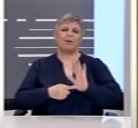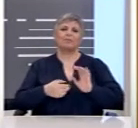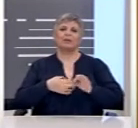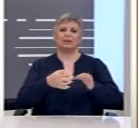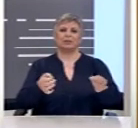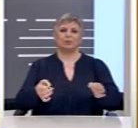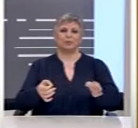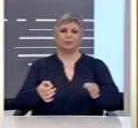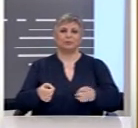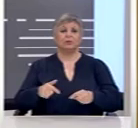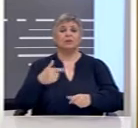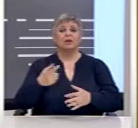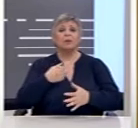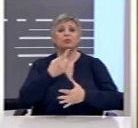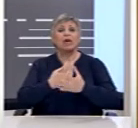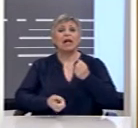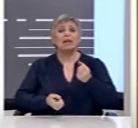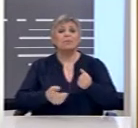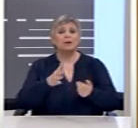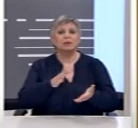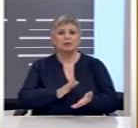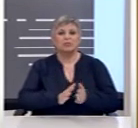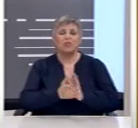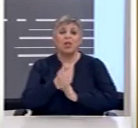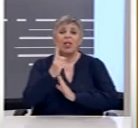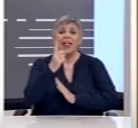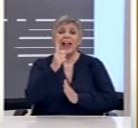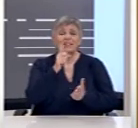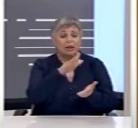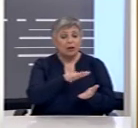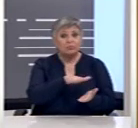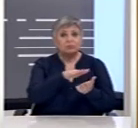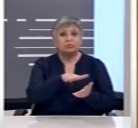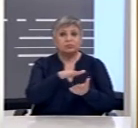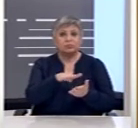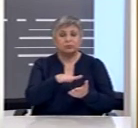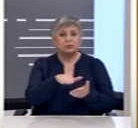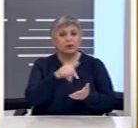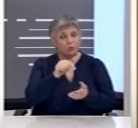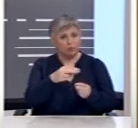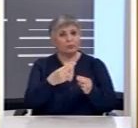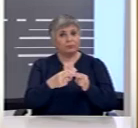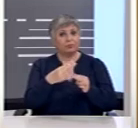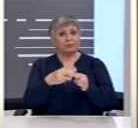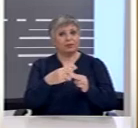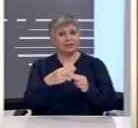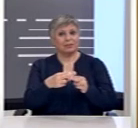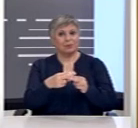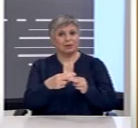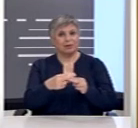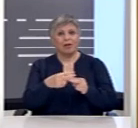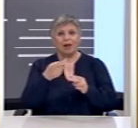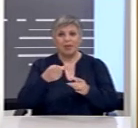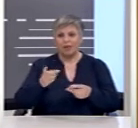Διαπιστώθηκε ότι έλειπαν οι 11 πρώτοι φάκελοι, κεντρικοί φάκελοι, σε αυτές τις